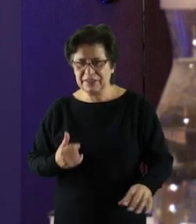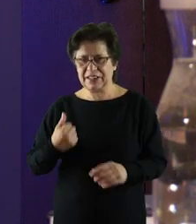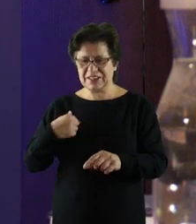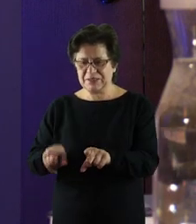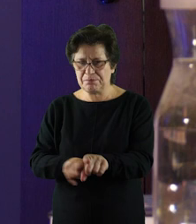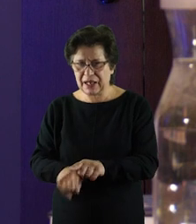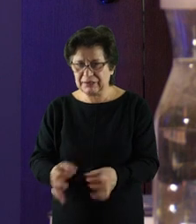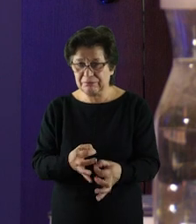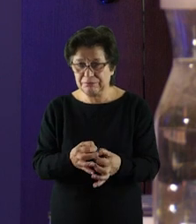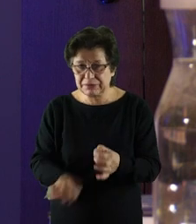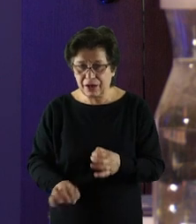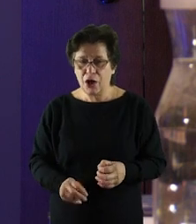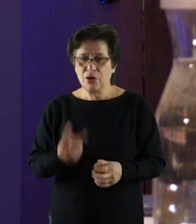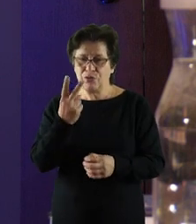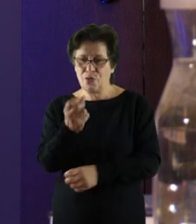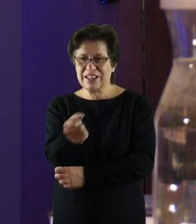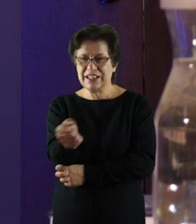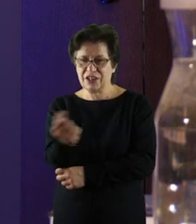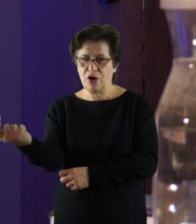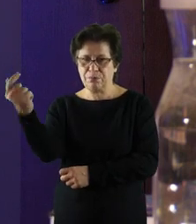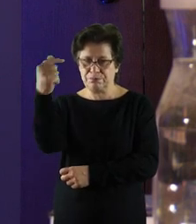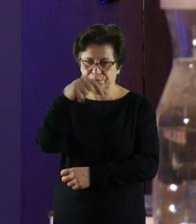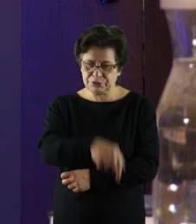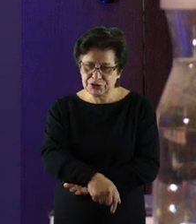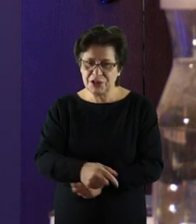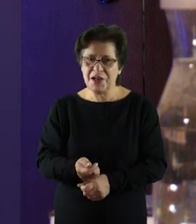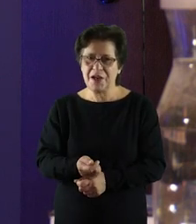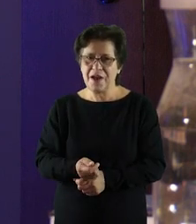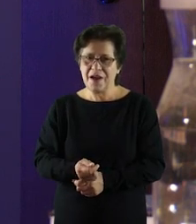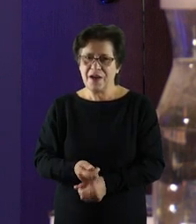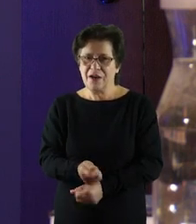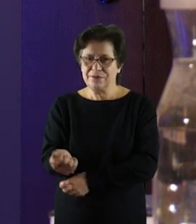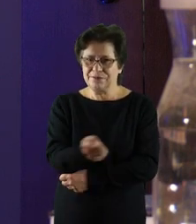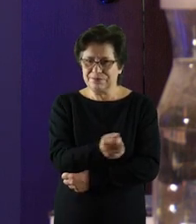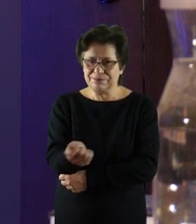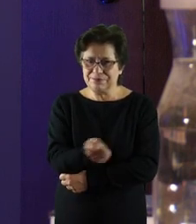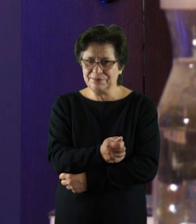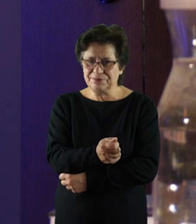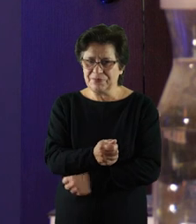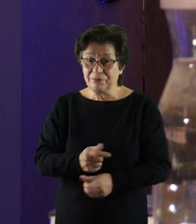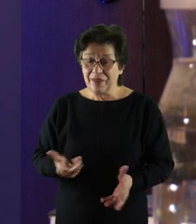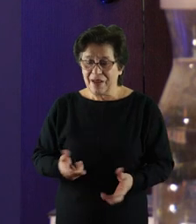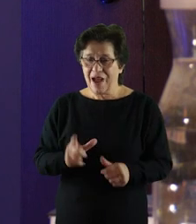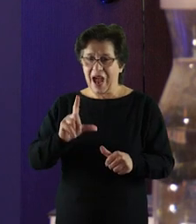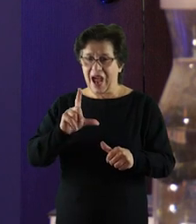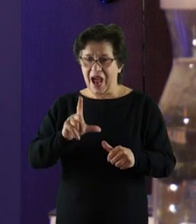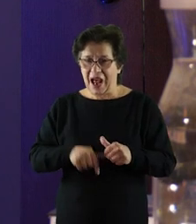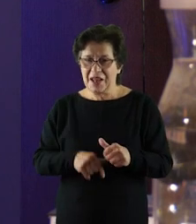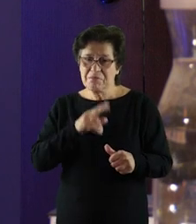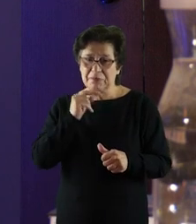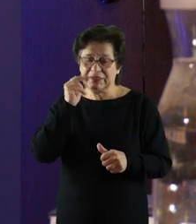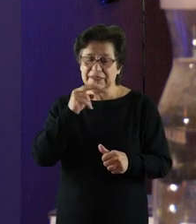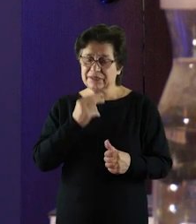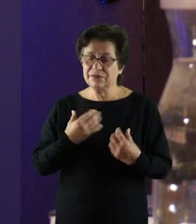nam życie. Nie to, że wybuchłby wielki pożar, ale rodzice by nas po prostu zjedli po tym, co